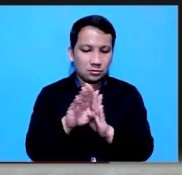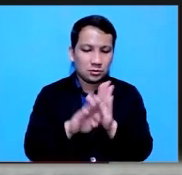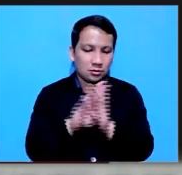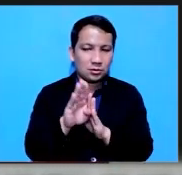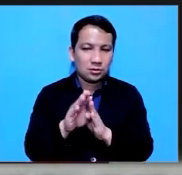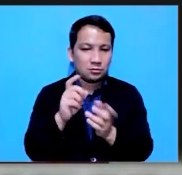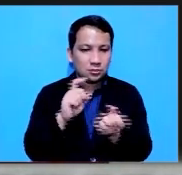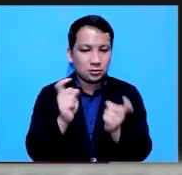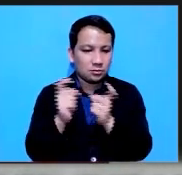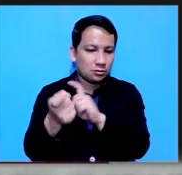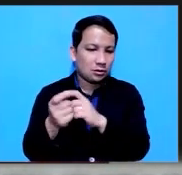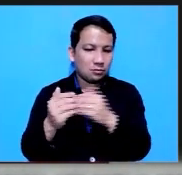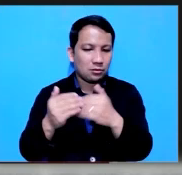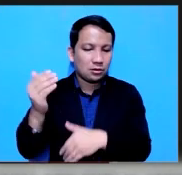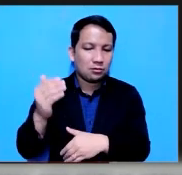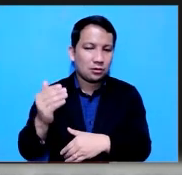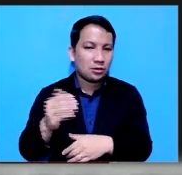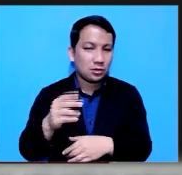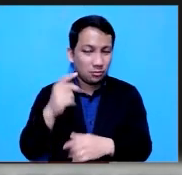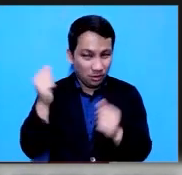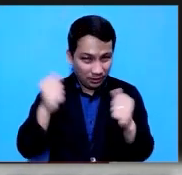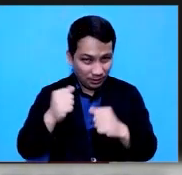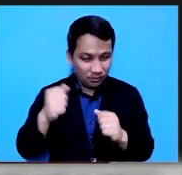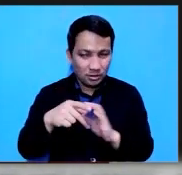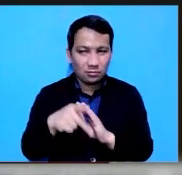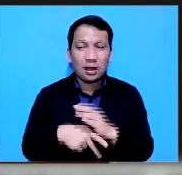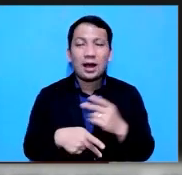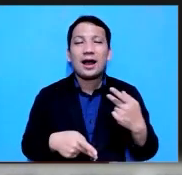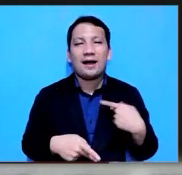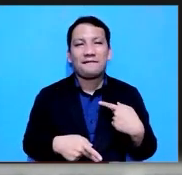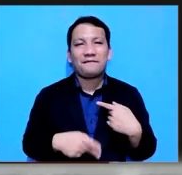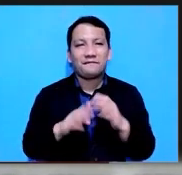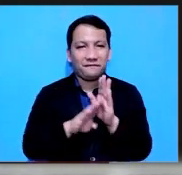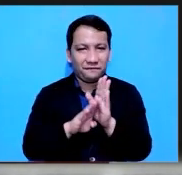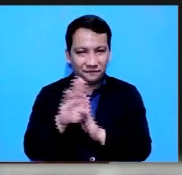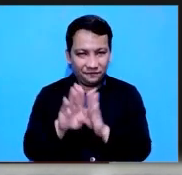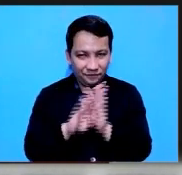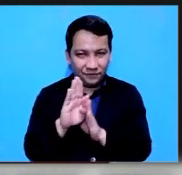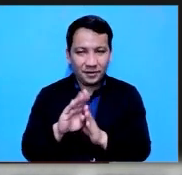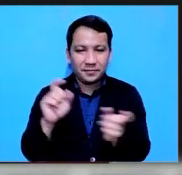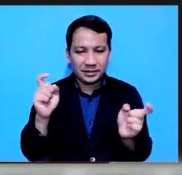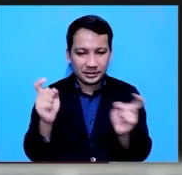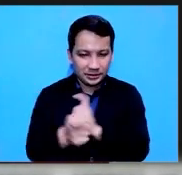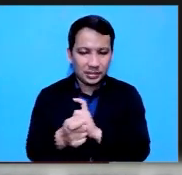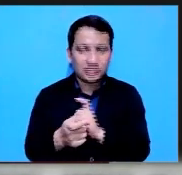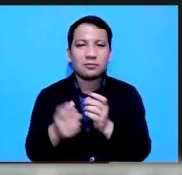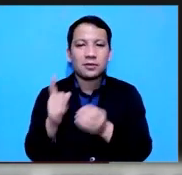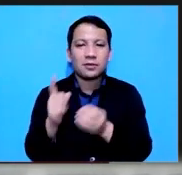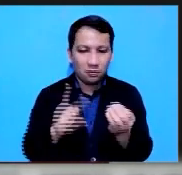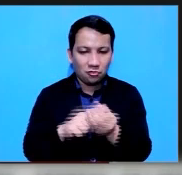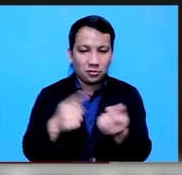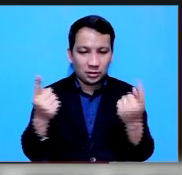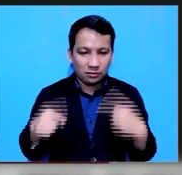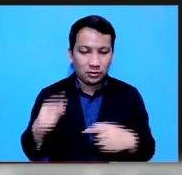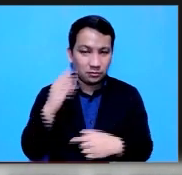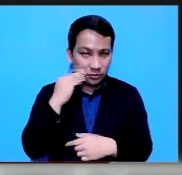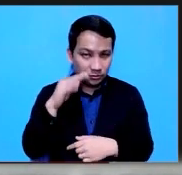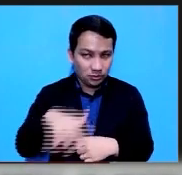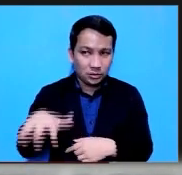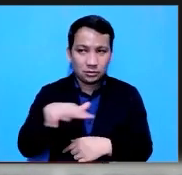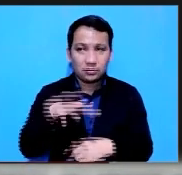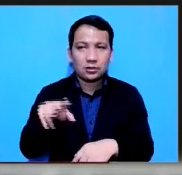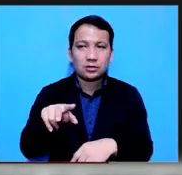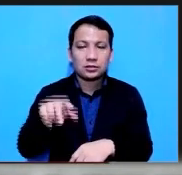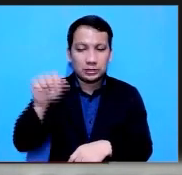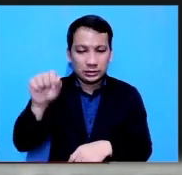Kailangan ina-adjust din natin yan dahil meron din talagang evolution, may nagbabago rin sa sitwasyon na hinaharap natin dito sa South China